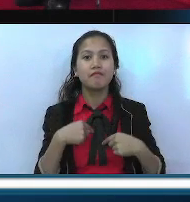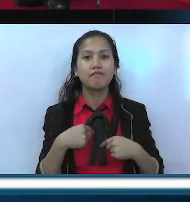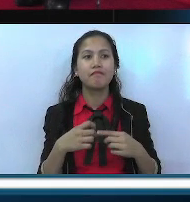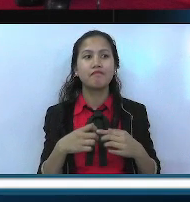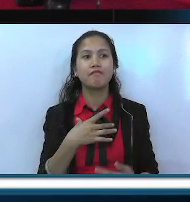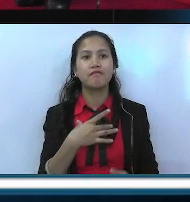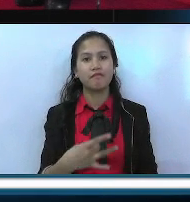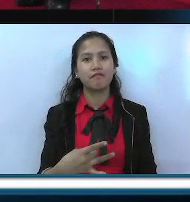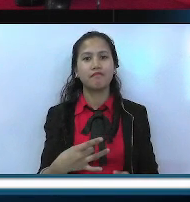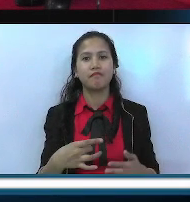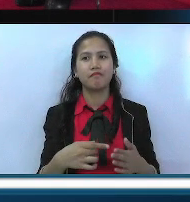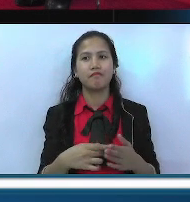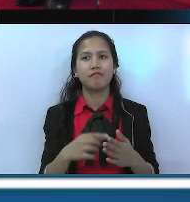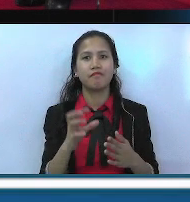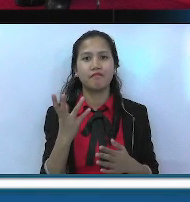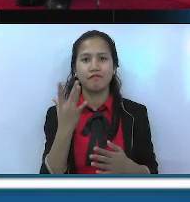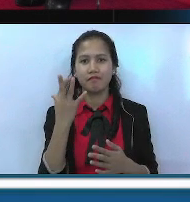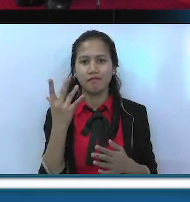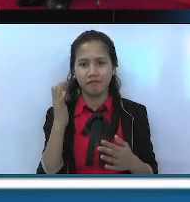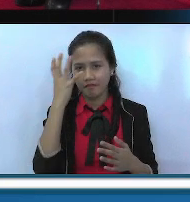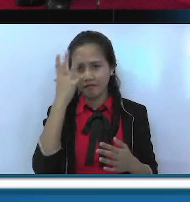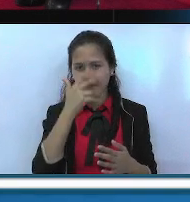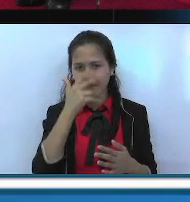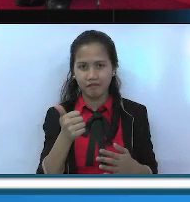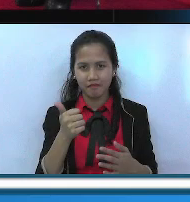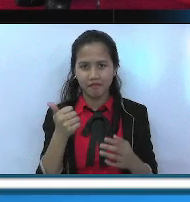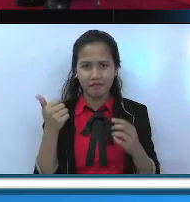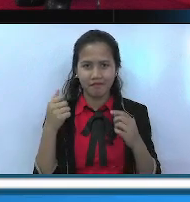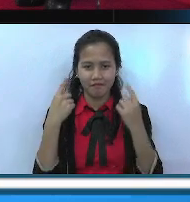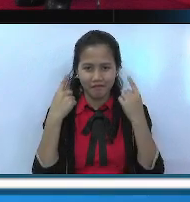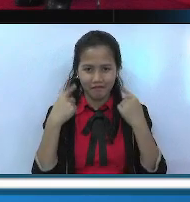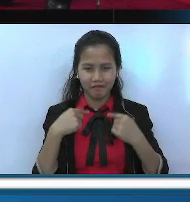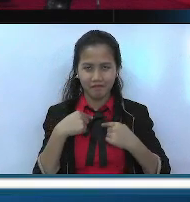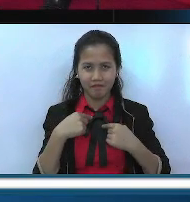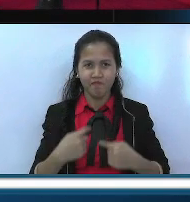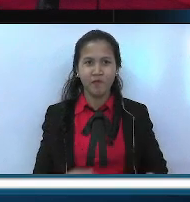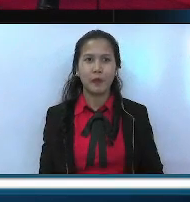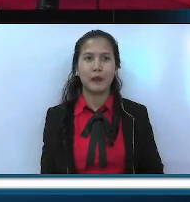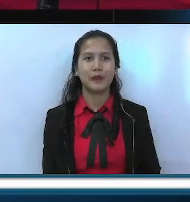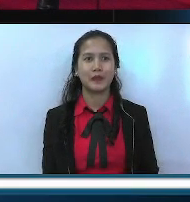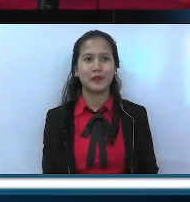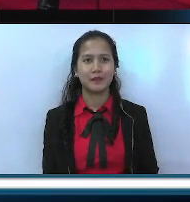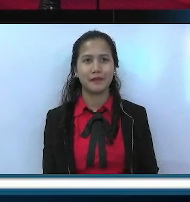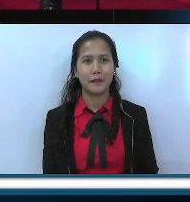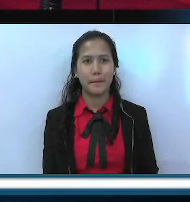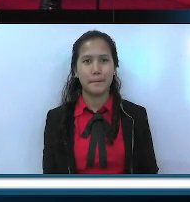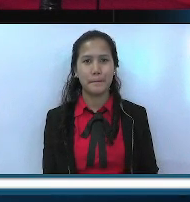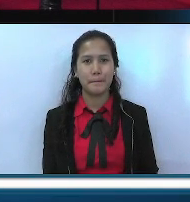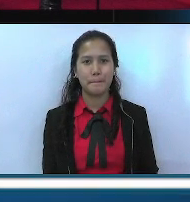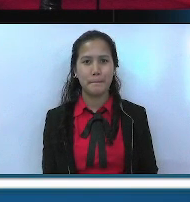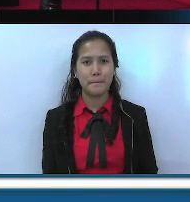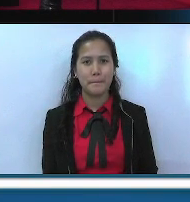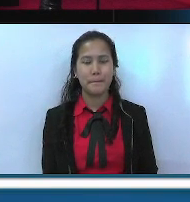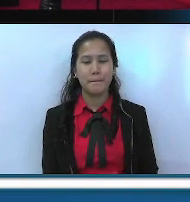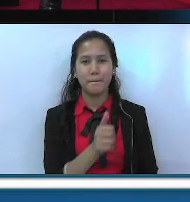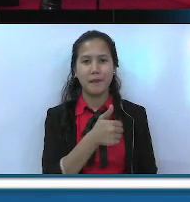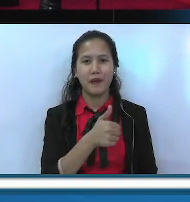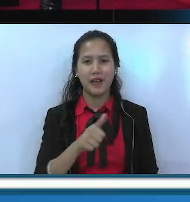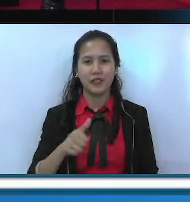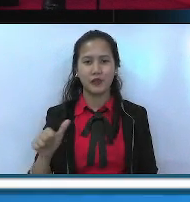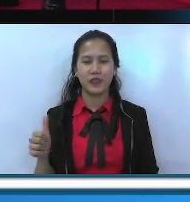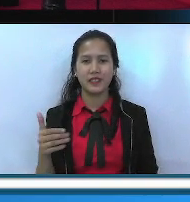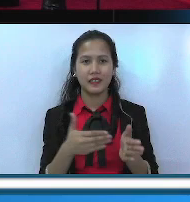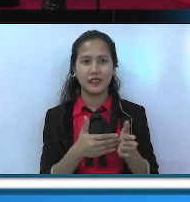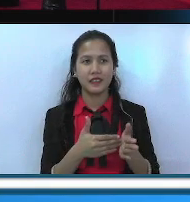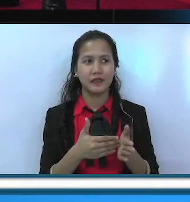na nangyari. Sana, yung chain nila, mga panggengge. Yeah, okay, hindi naman panggengge. Oo, hindi naman eh. Oh, pero anyways, again, inuulit ko, I'll make it